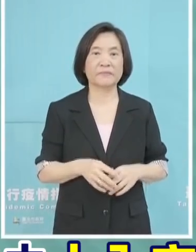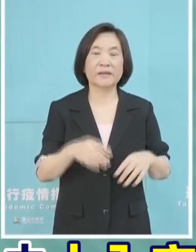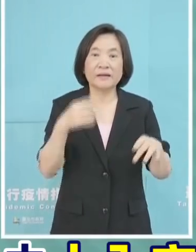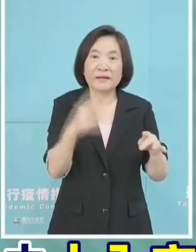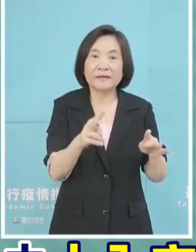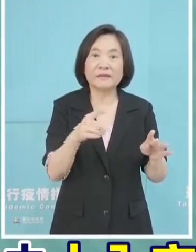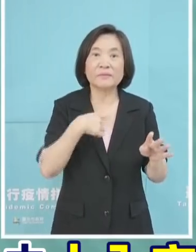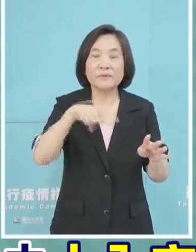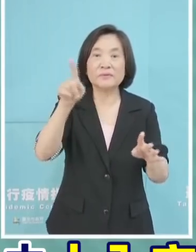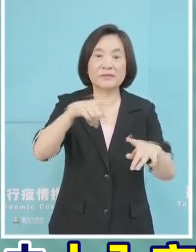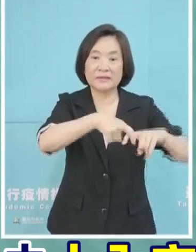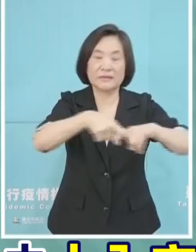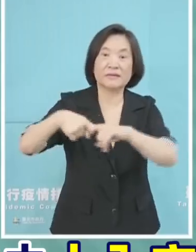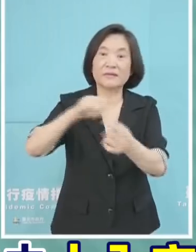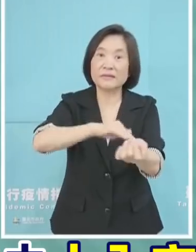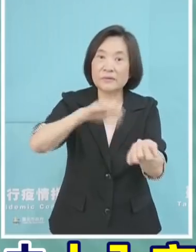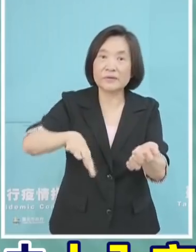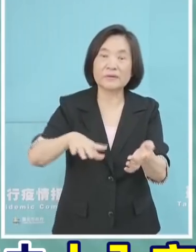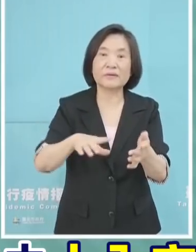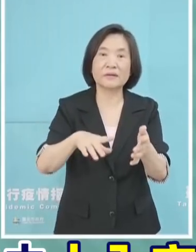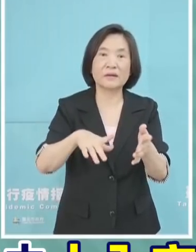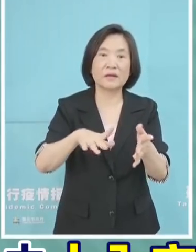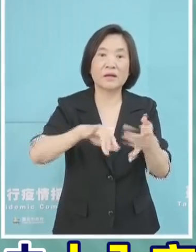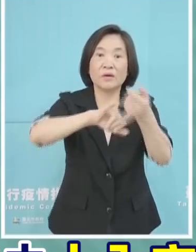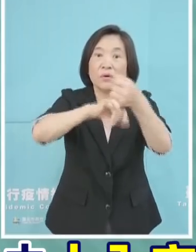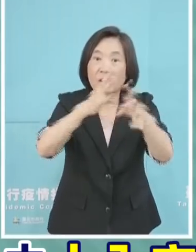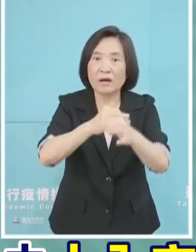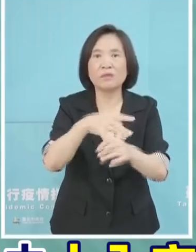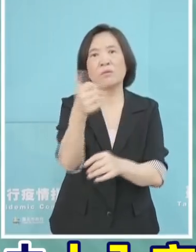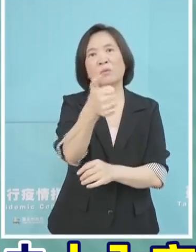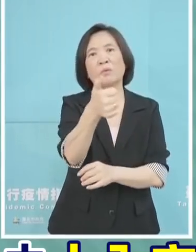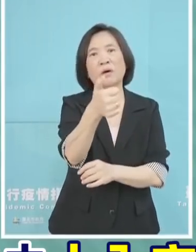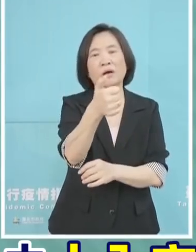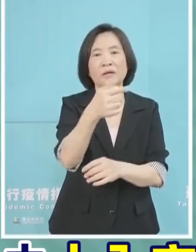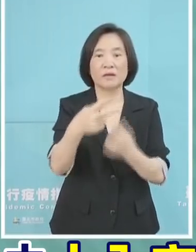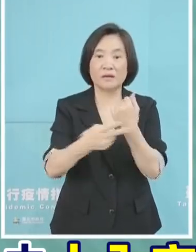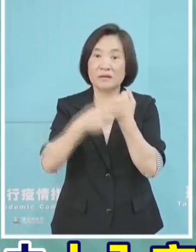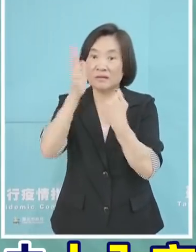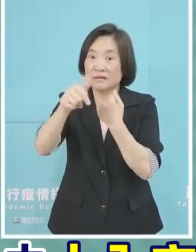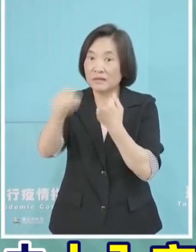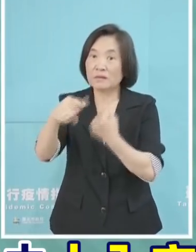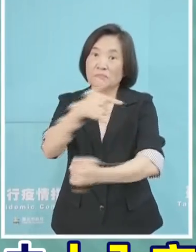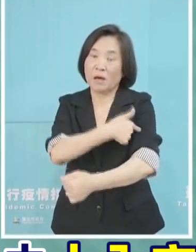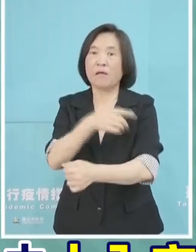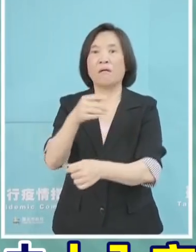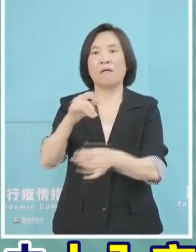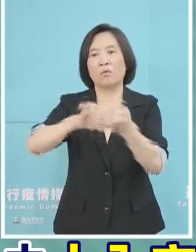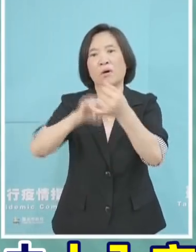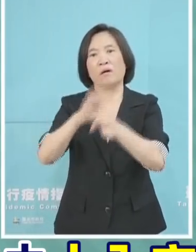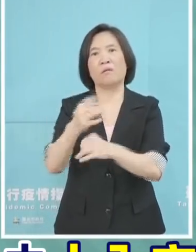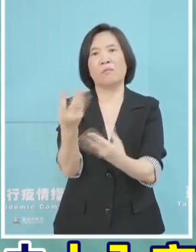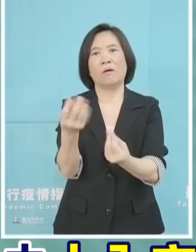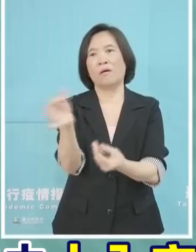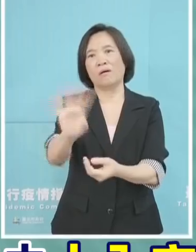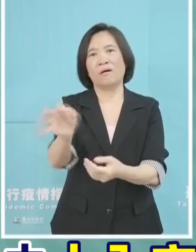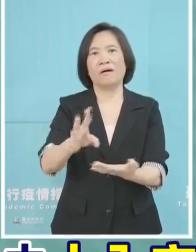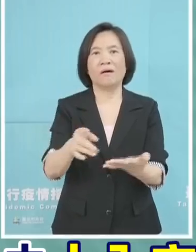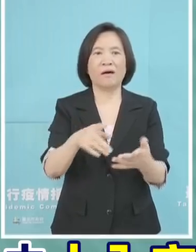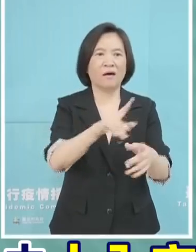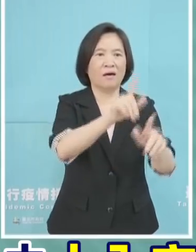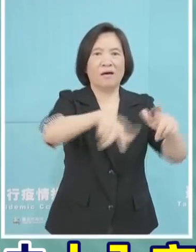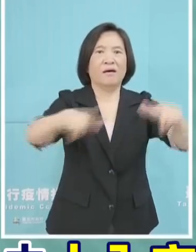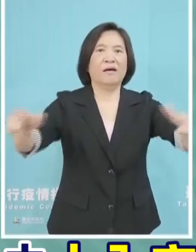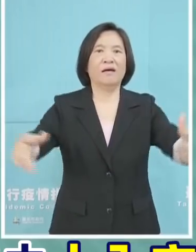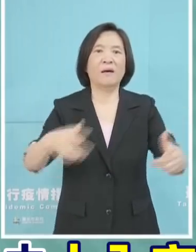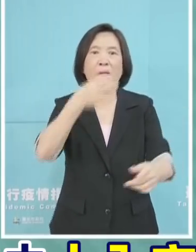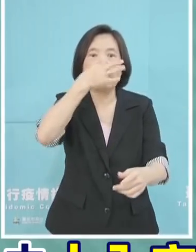这种联合医院的门诊部挂号费50块，可是在里长那里打是不要钱的，所以这很奇怪。同样是